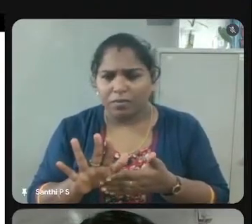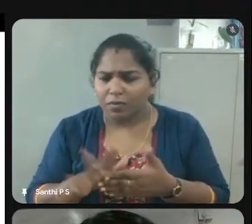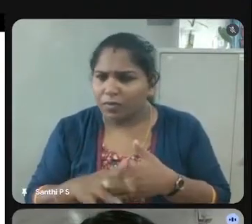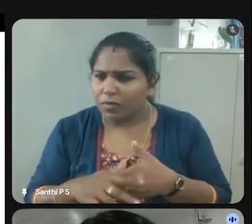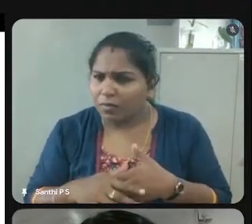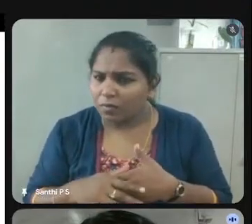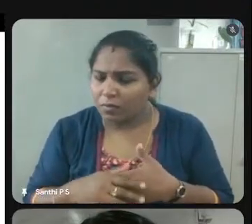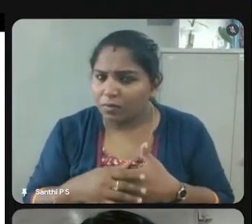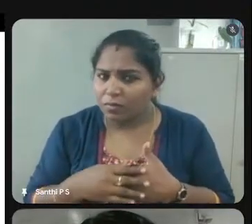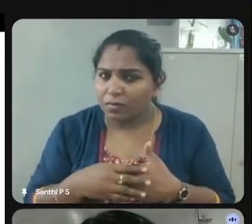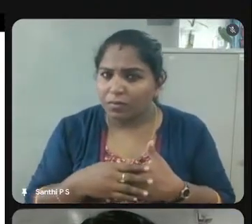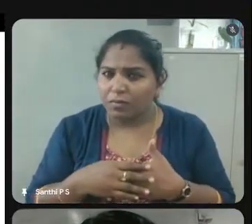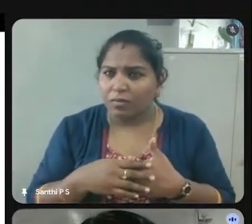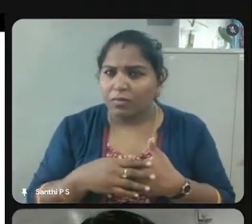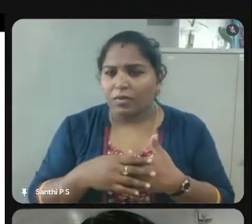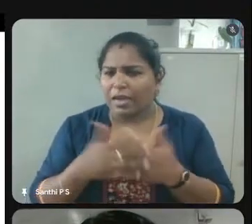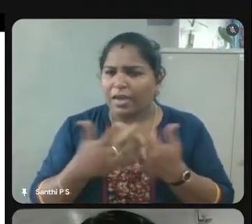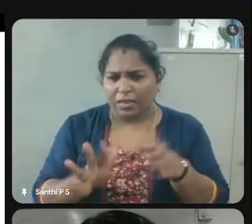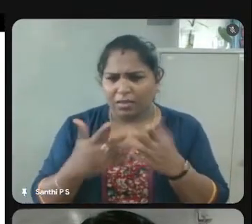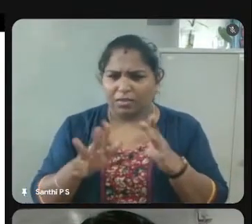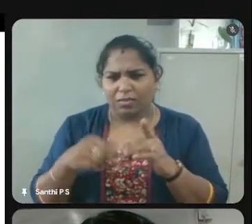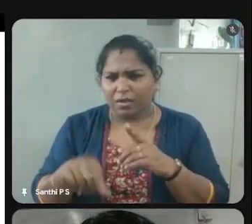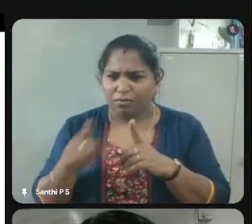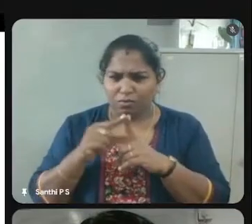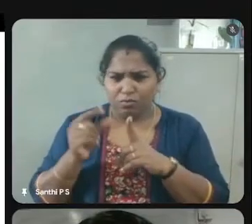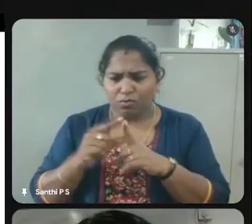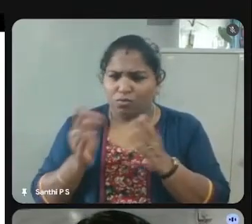വിട്ടുകൊടുത്തിരിക്കുകയാണ്. പക്ഷെ പഠിക്കാനായിട്ട് വളരെ ബുദ്ധിമുട്ടാണ്.